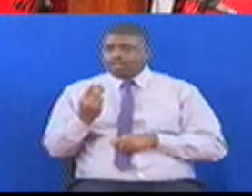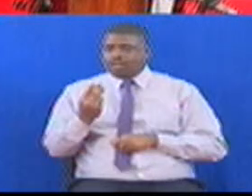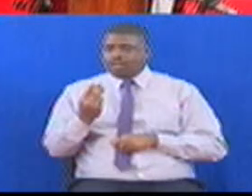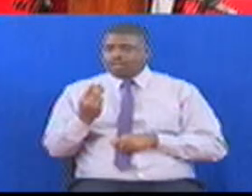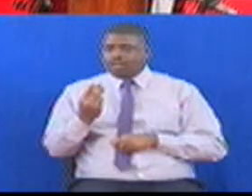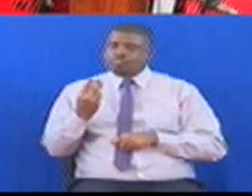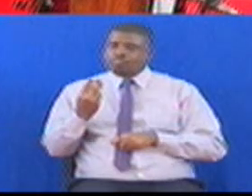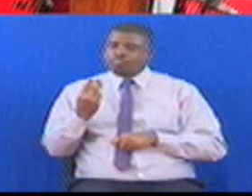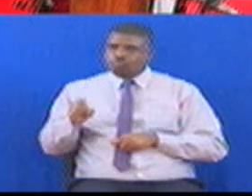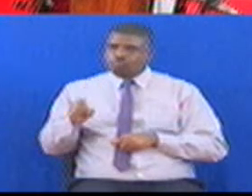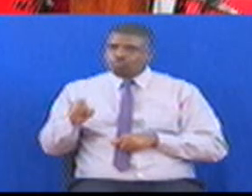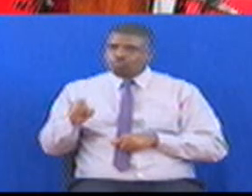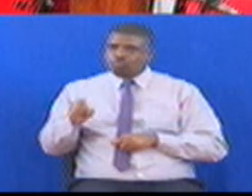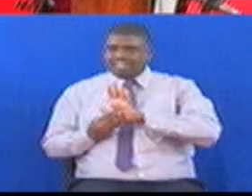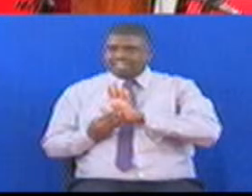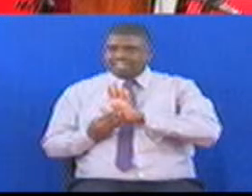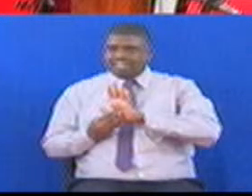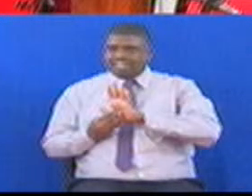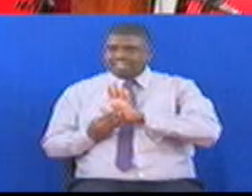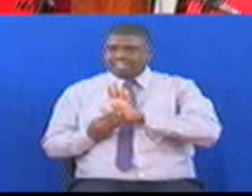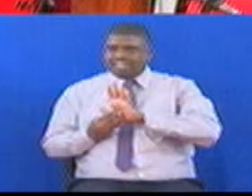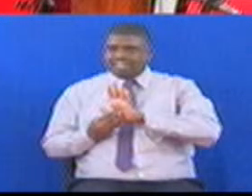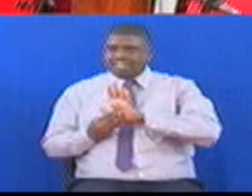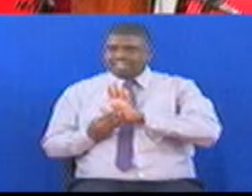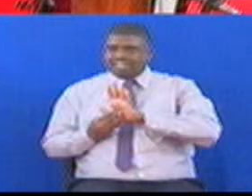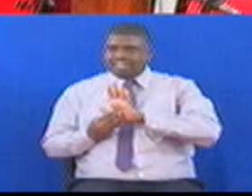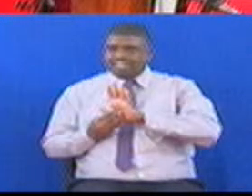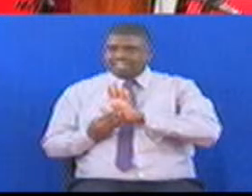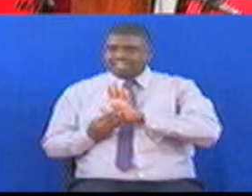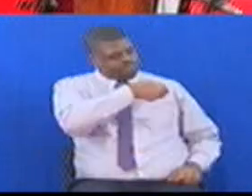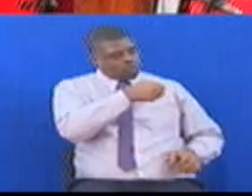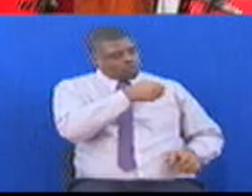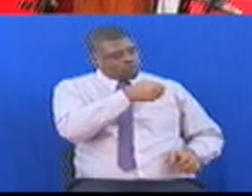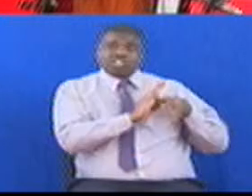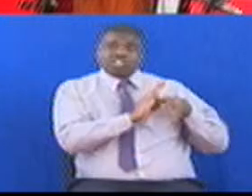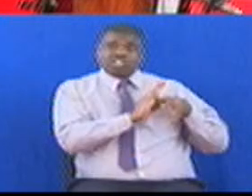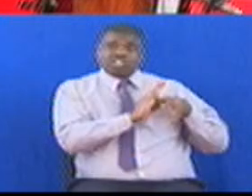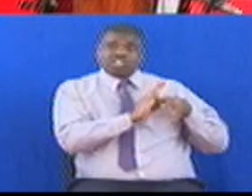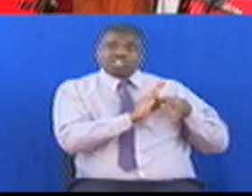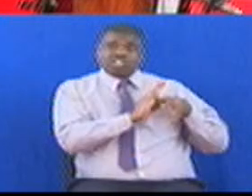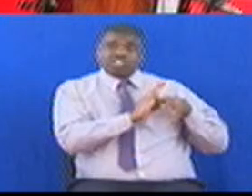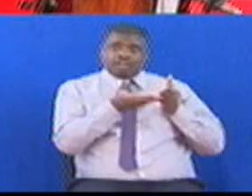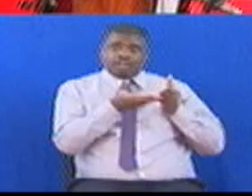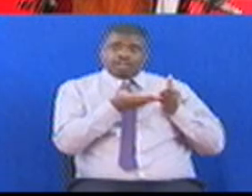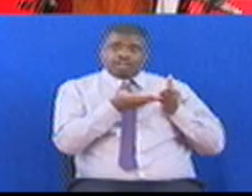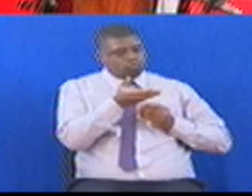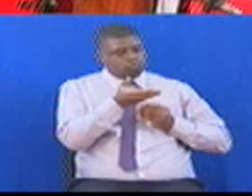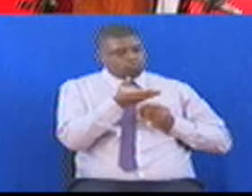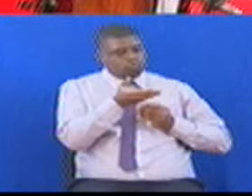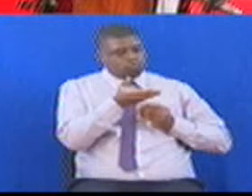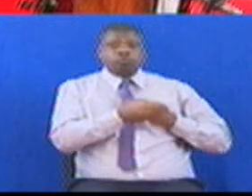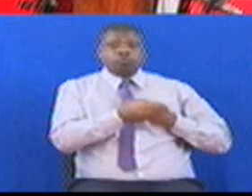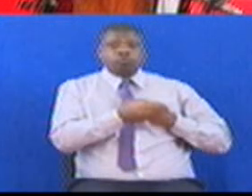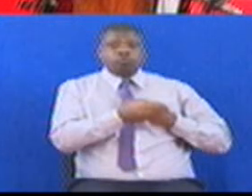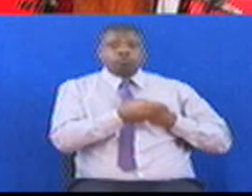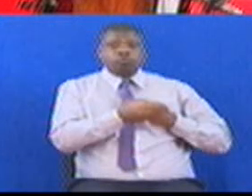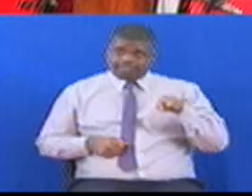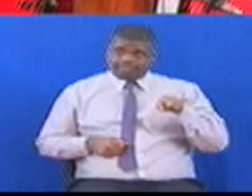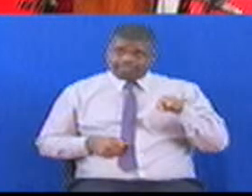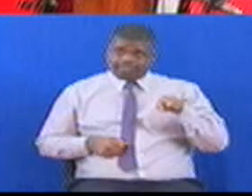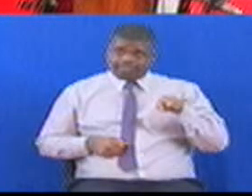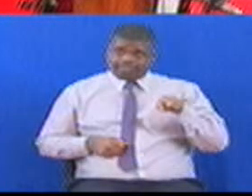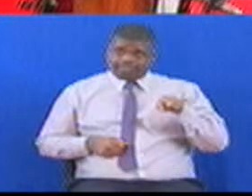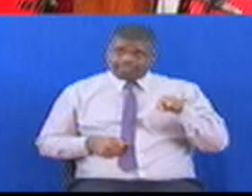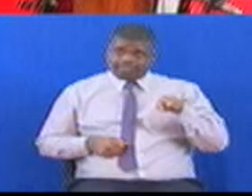ambayo ni shilingi bilioni 9.2, mfuko wa ushirikiano na maendeleo wa uchumi Economic Development Cooperation Fund